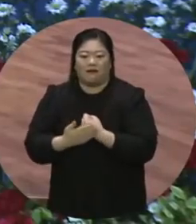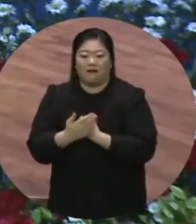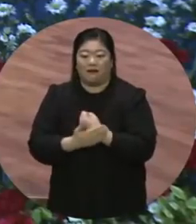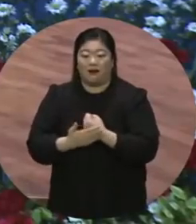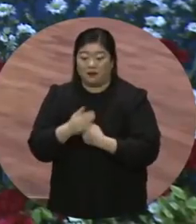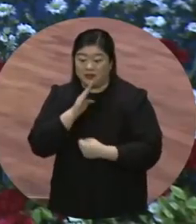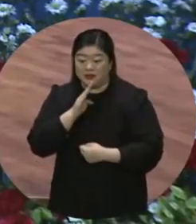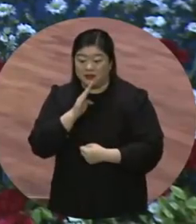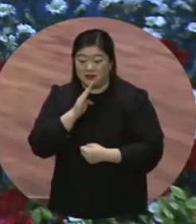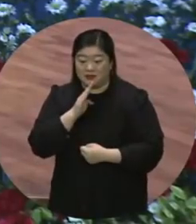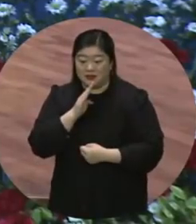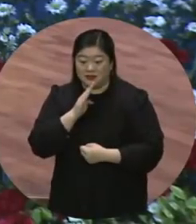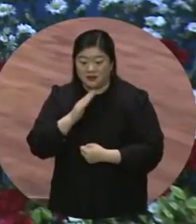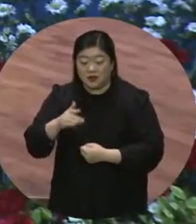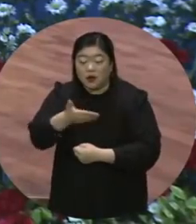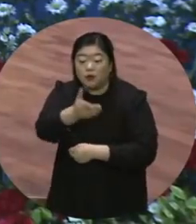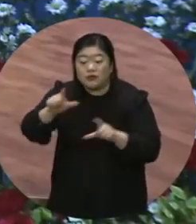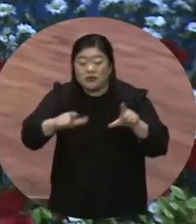우리 살 수가 없어요.